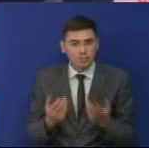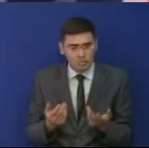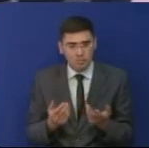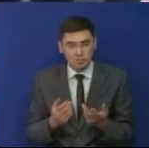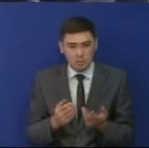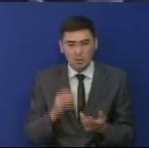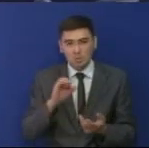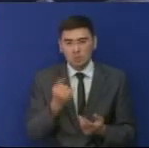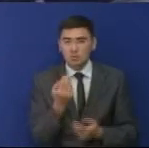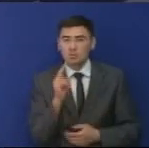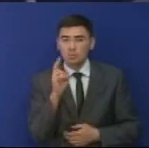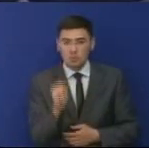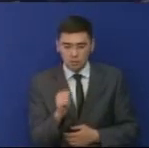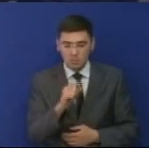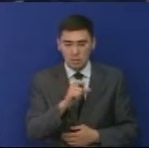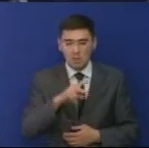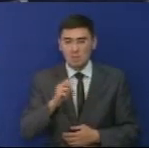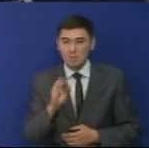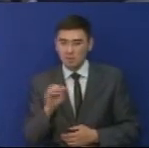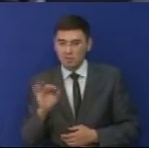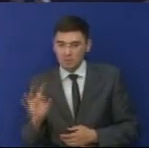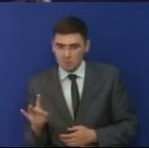значит, сушку, элеватор и